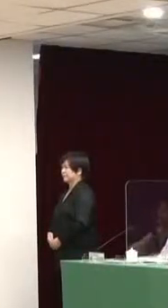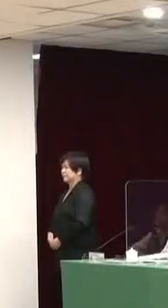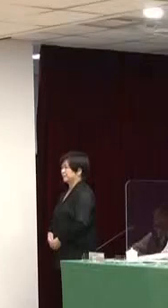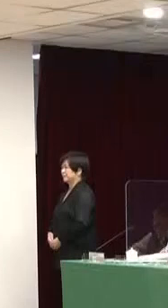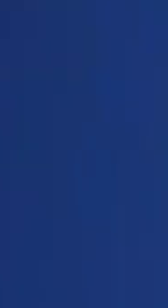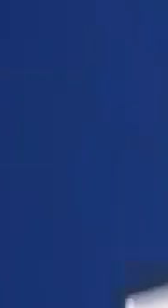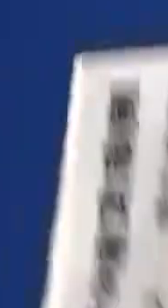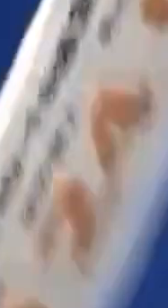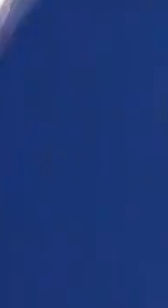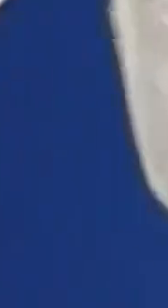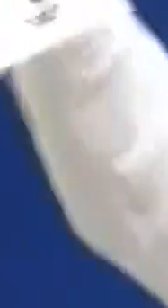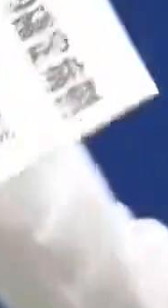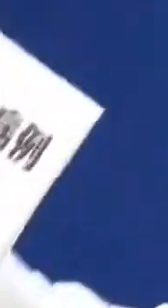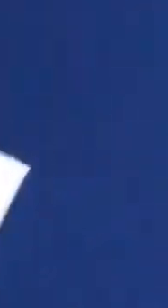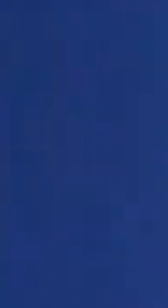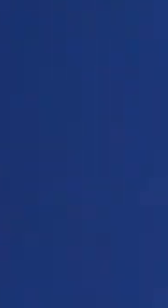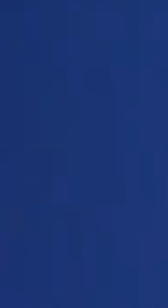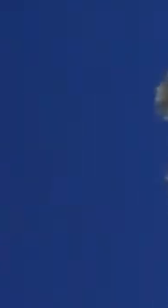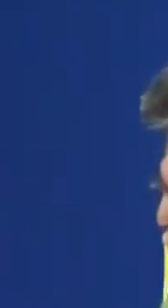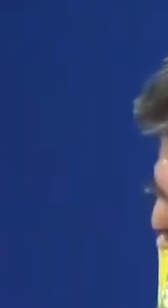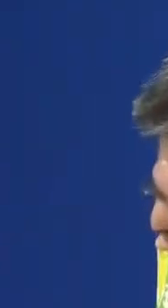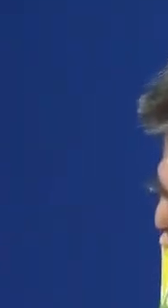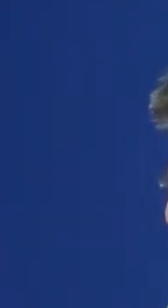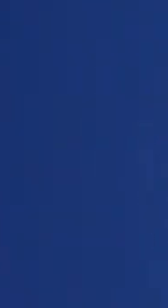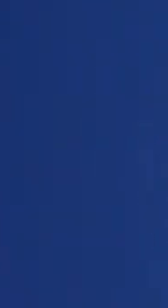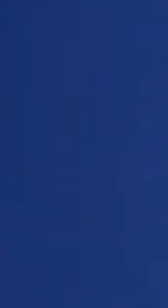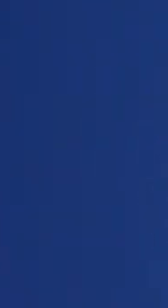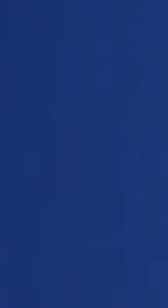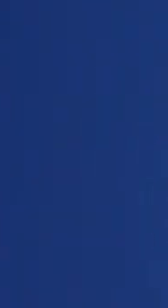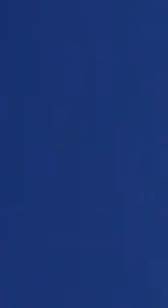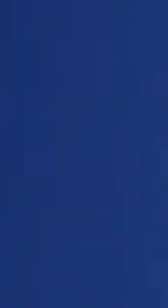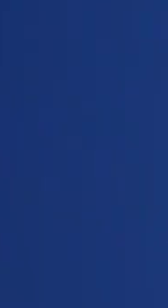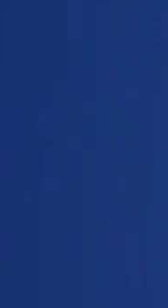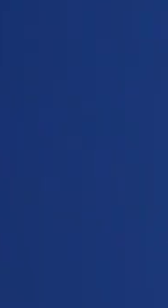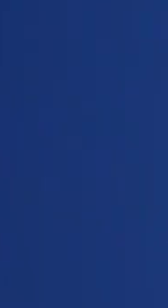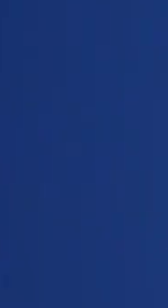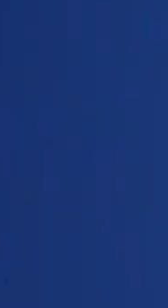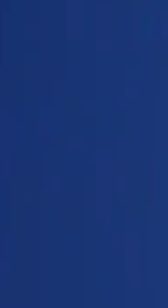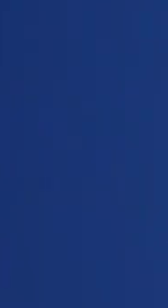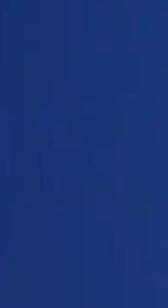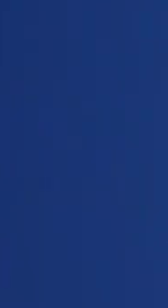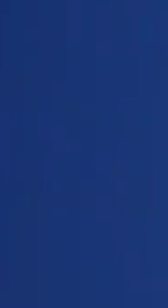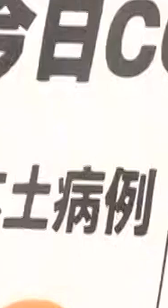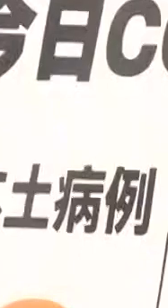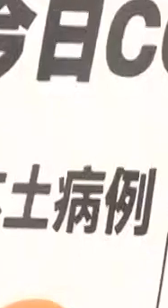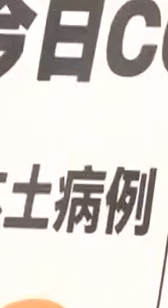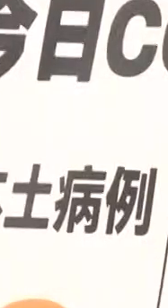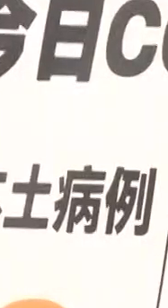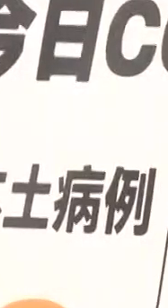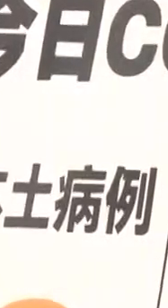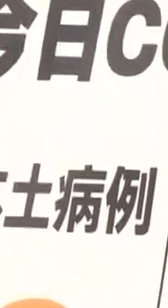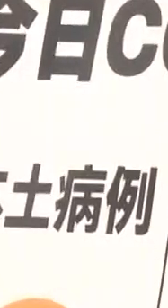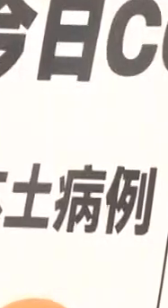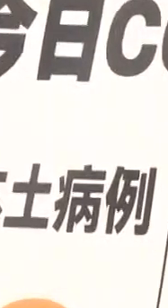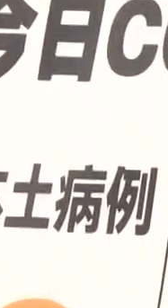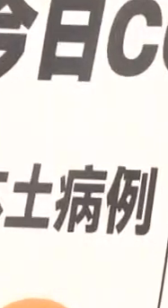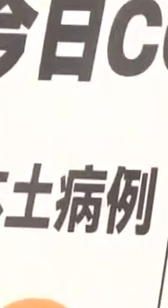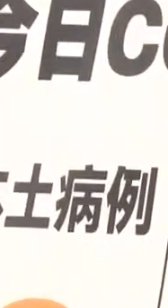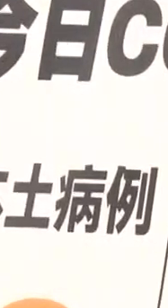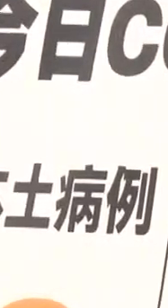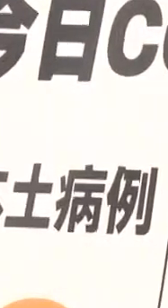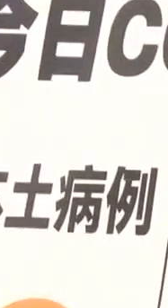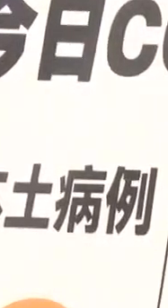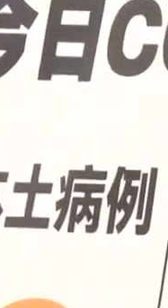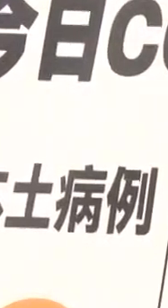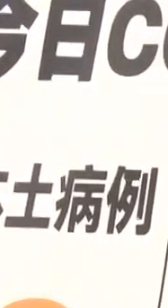还没完全检验完，其中1人阳性是按17099。3个个案一出来呢，旅馆就全体清空，也做相关的检